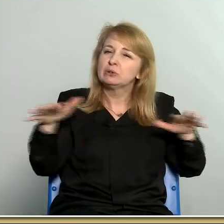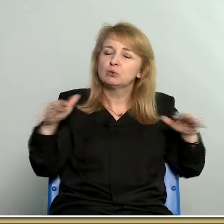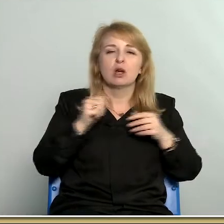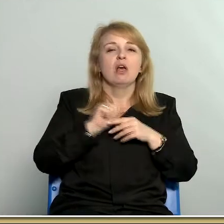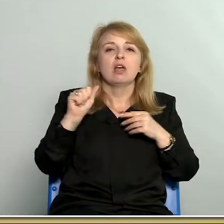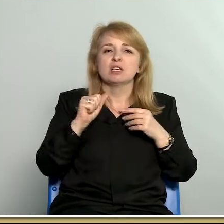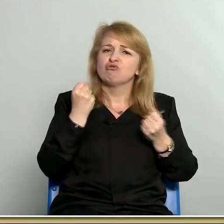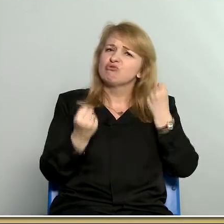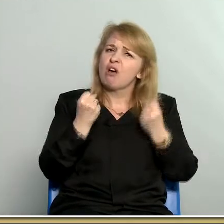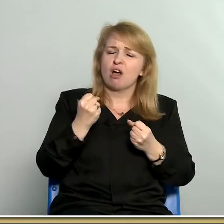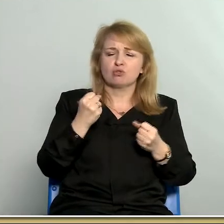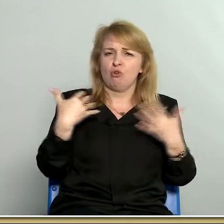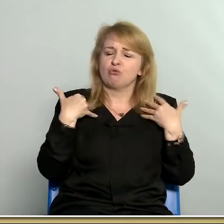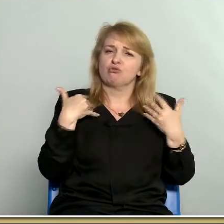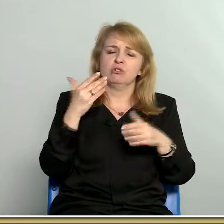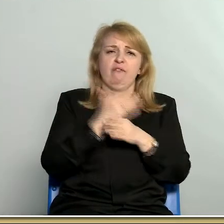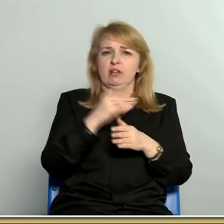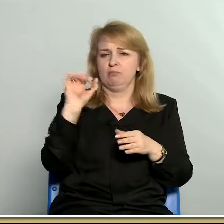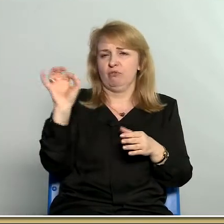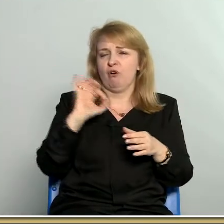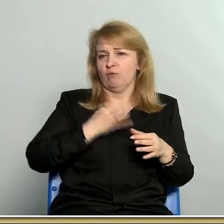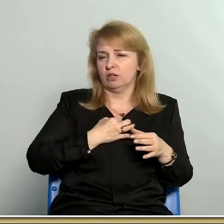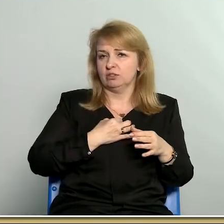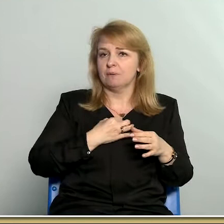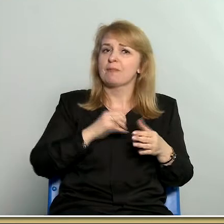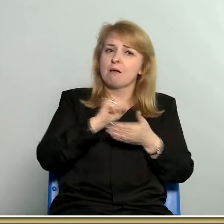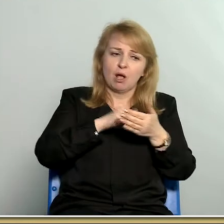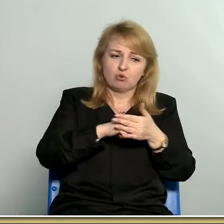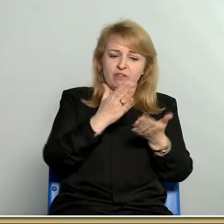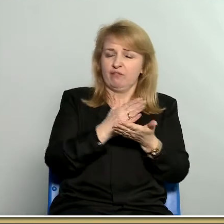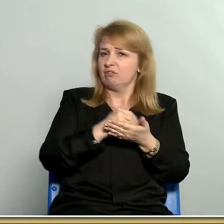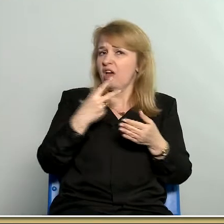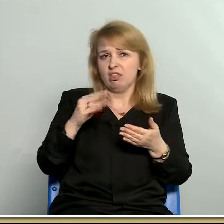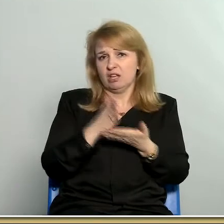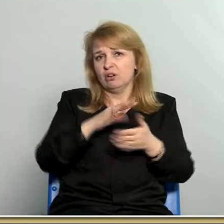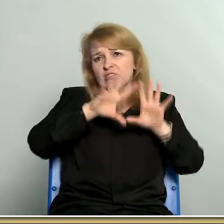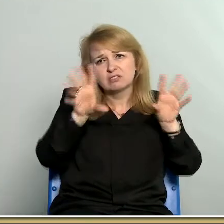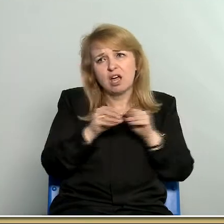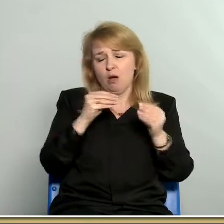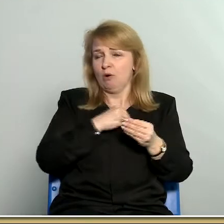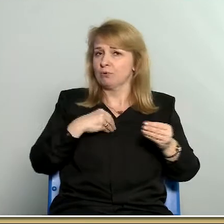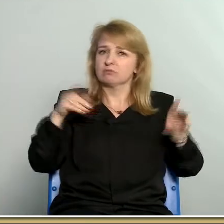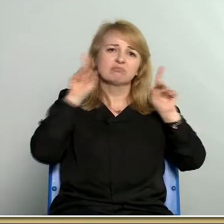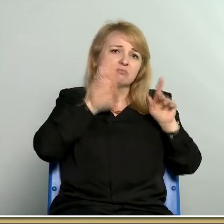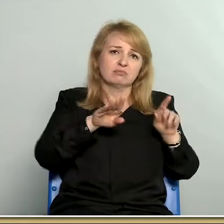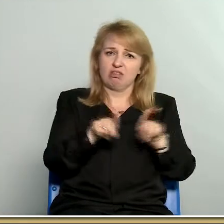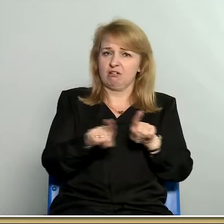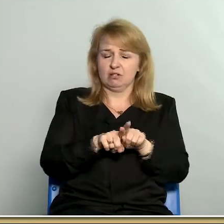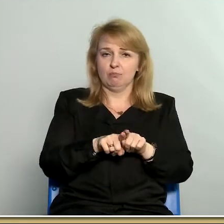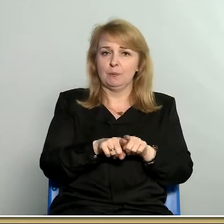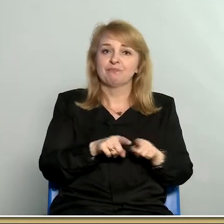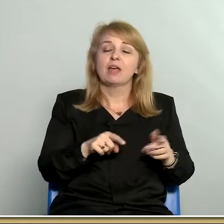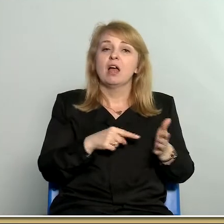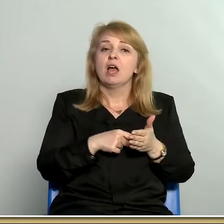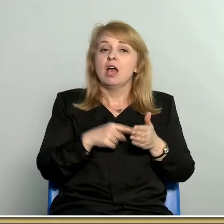przedsiębiorcom się ciężko funkcjonuje. Nie tylko w warunkach mazowieckich, ale w ogóle w warunkach polskich. I trzeba robić wszystko, aby ułatwiać im funkcjonowanie. Jeżeli